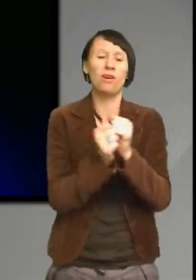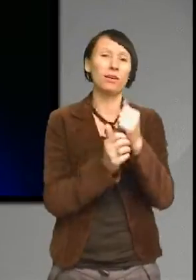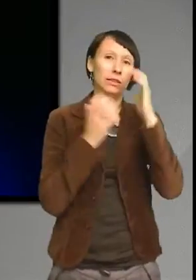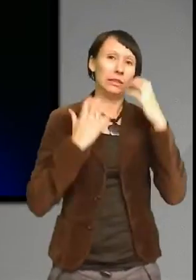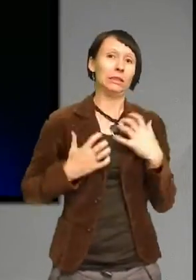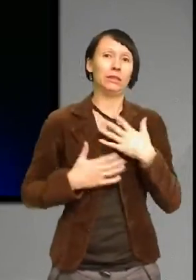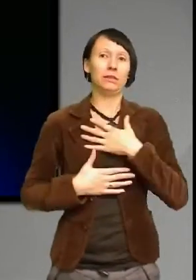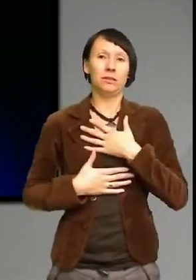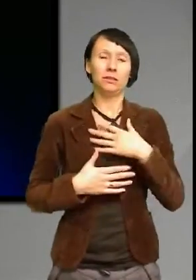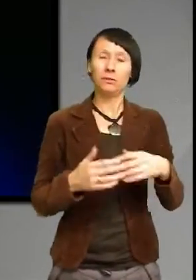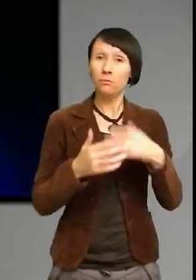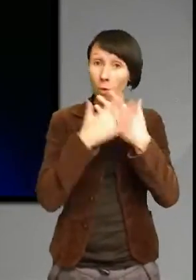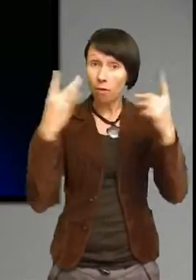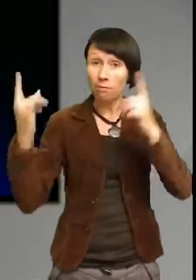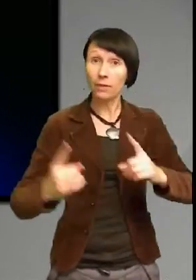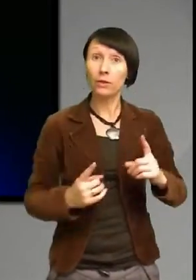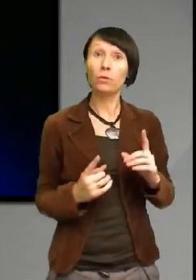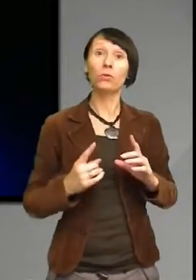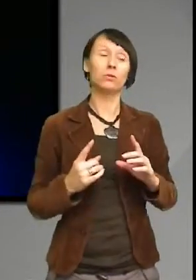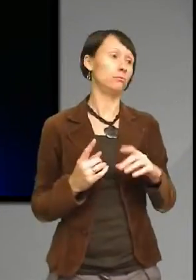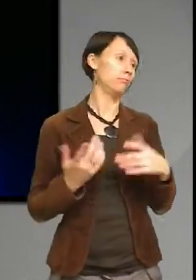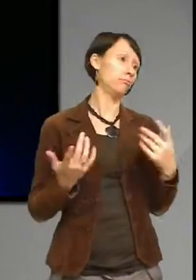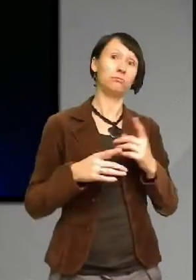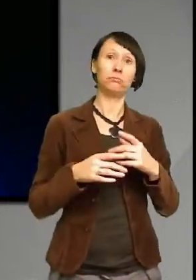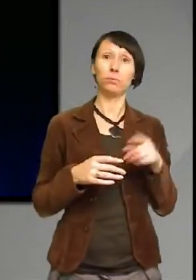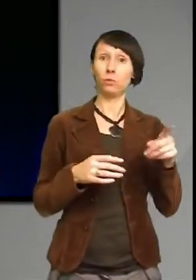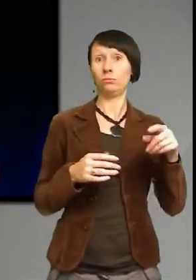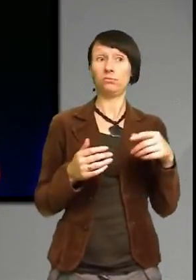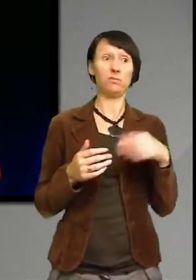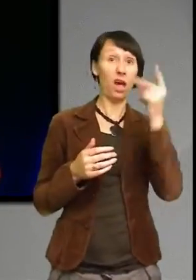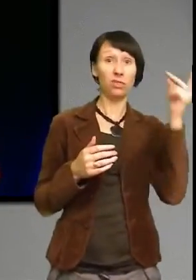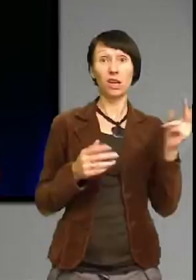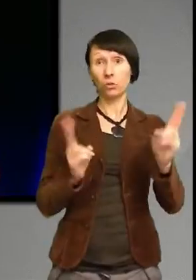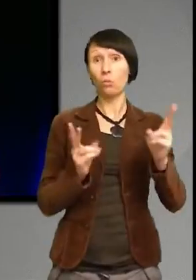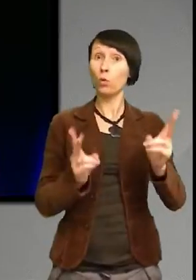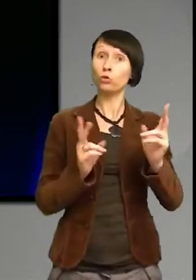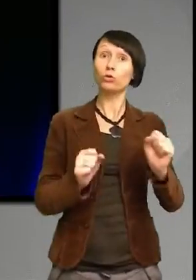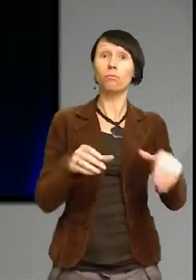Överallt var det människor. var resenärer som hon själv, var tiggare och försäljare.